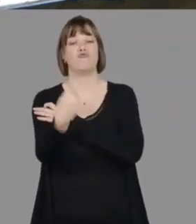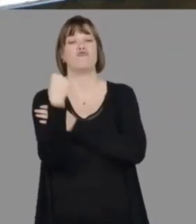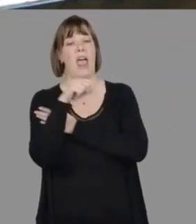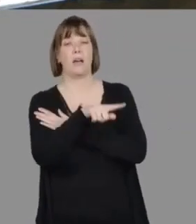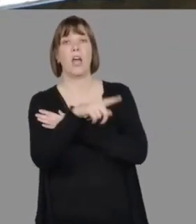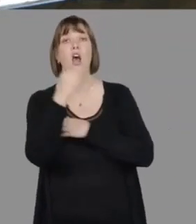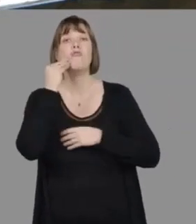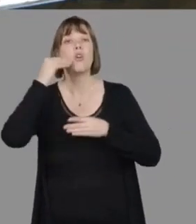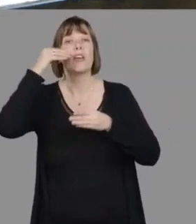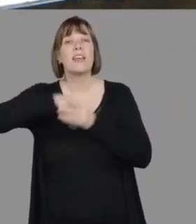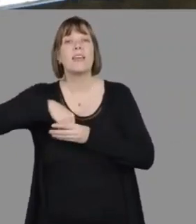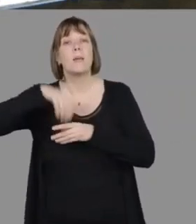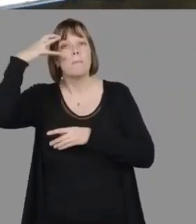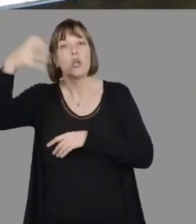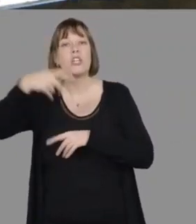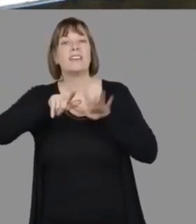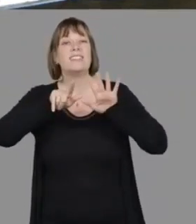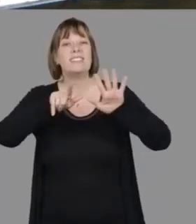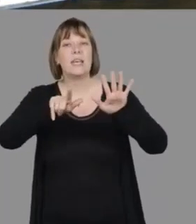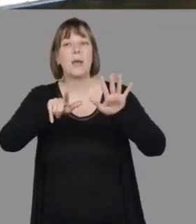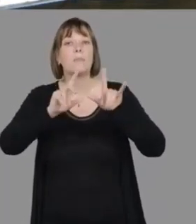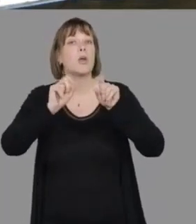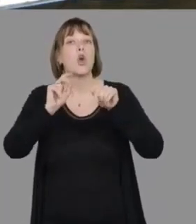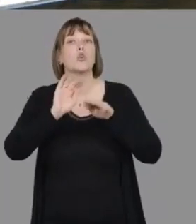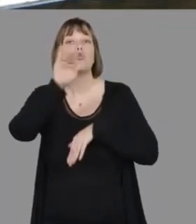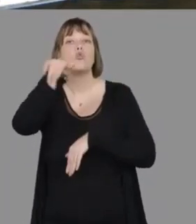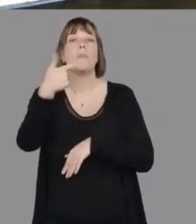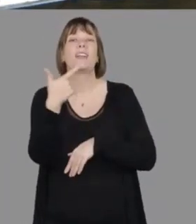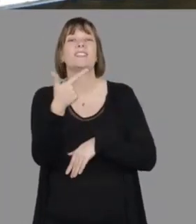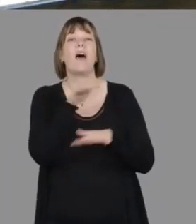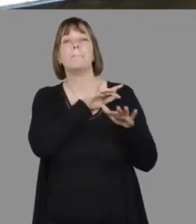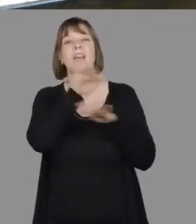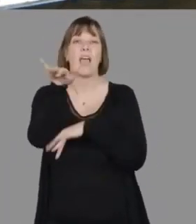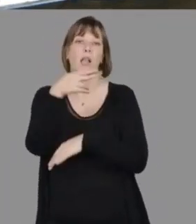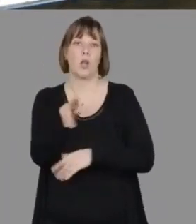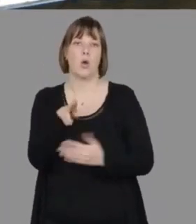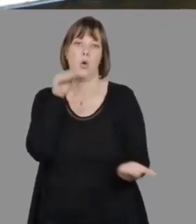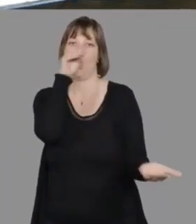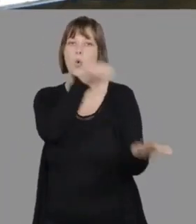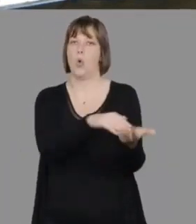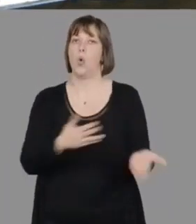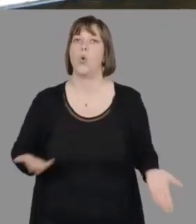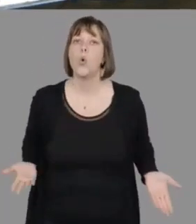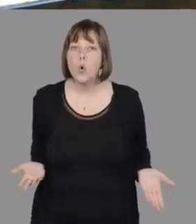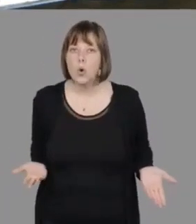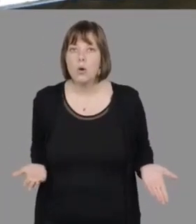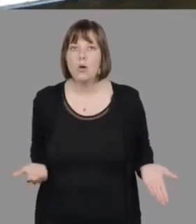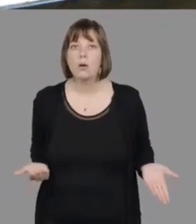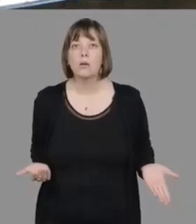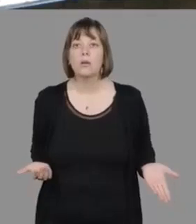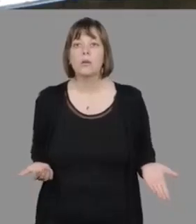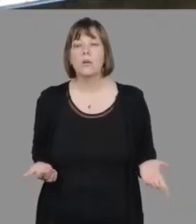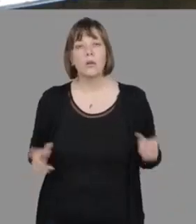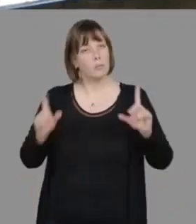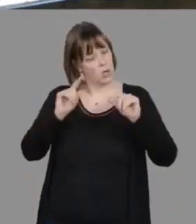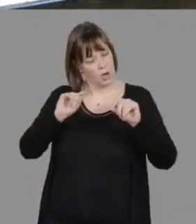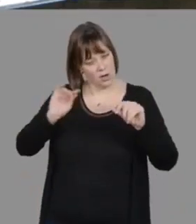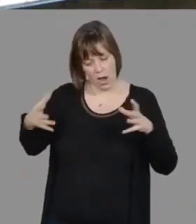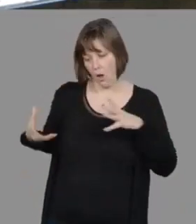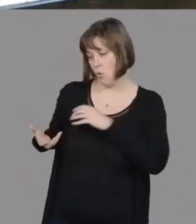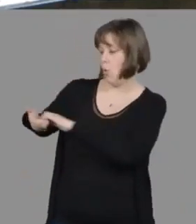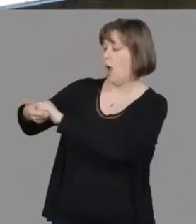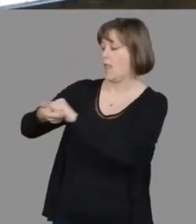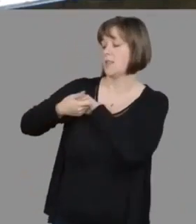7 insgesamt Mittel über mehr als 2 Milliarden Euro bereit. Wir setzen uns gemeinsam mit dem